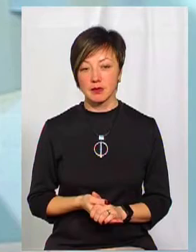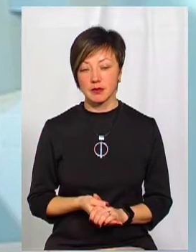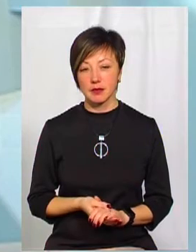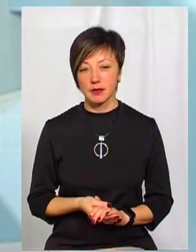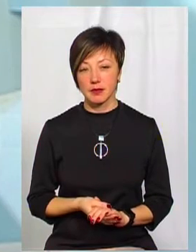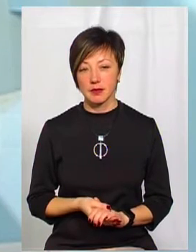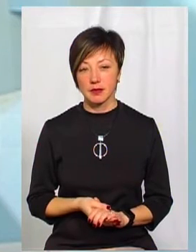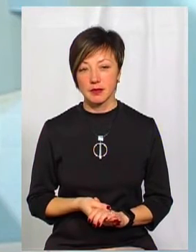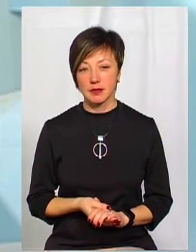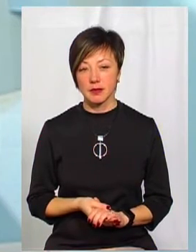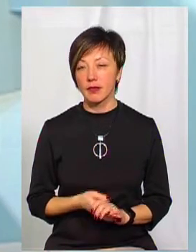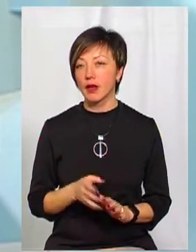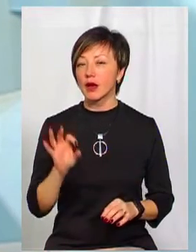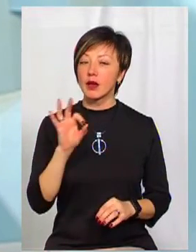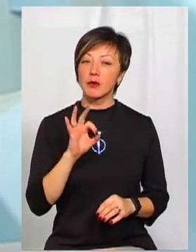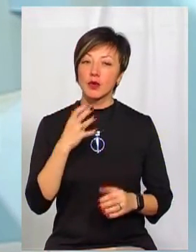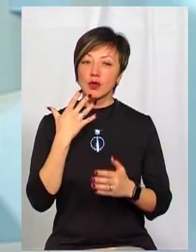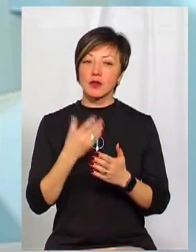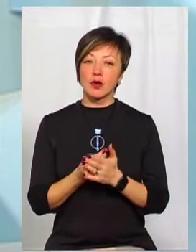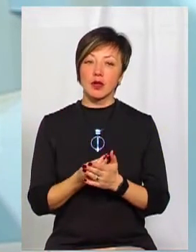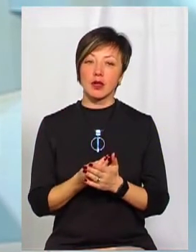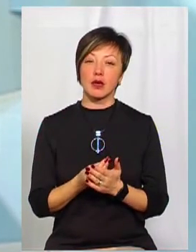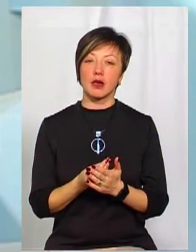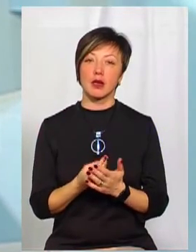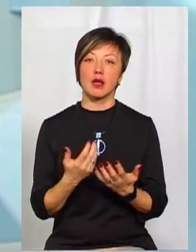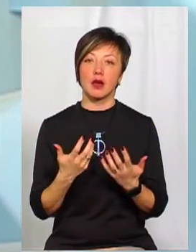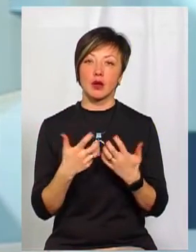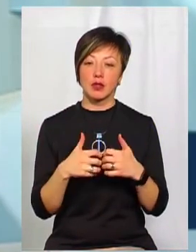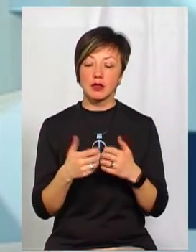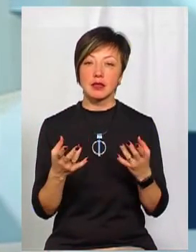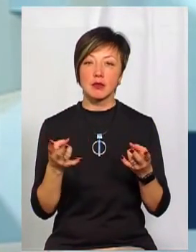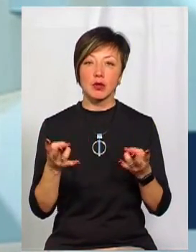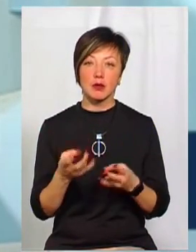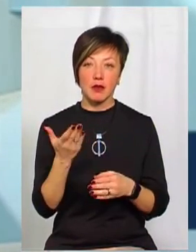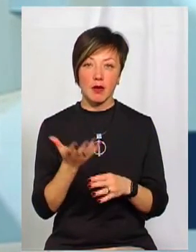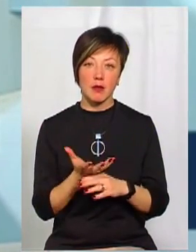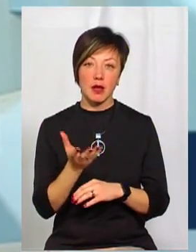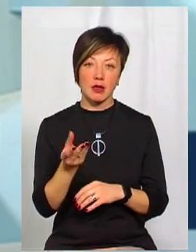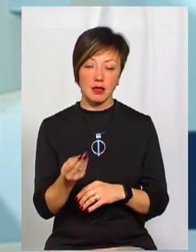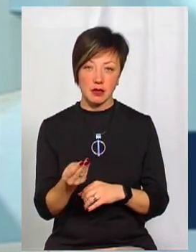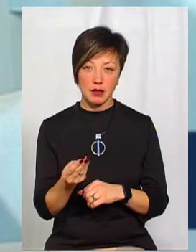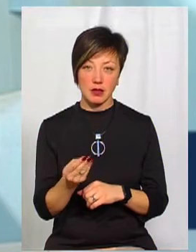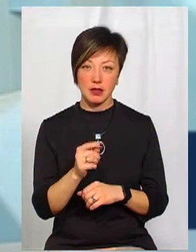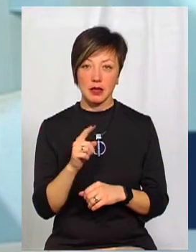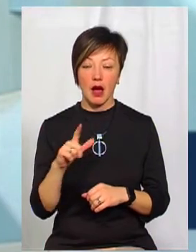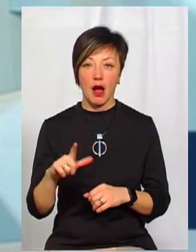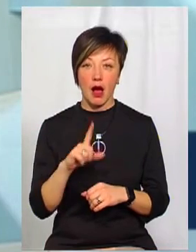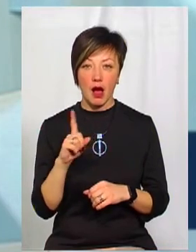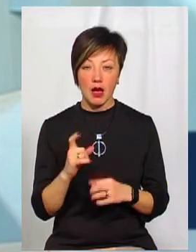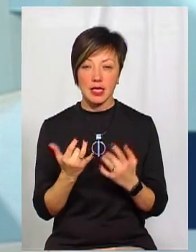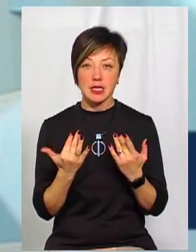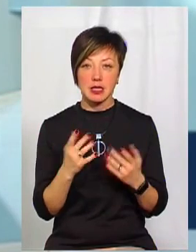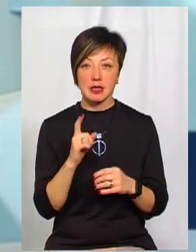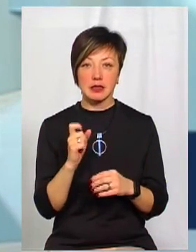По-перше, щодо своїх розрахунків і скільки вам безпосередньо потрібно платити за газ, скільки